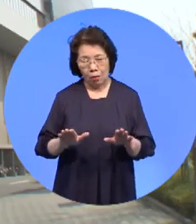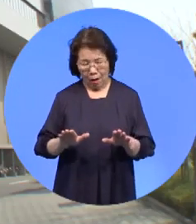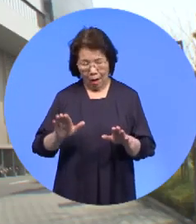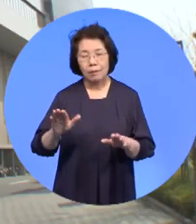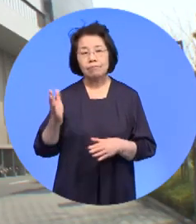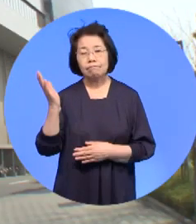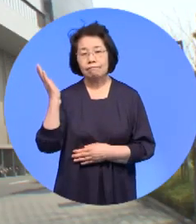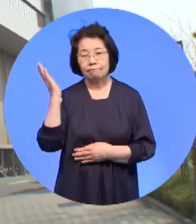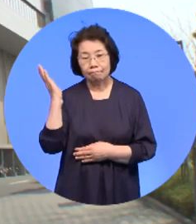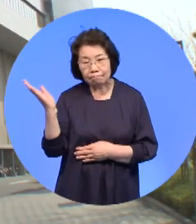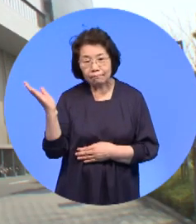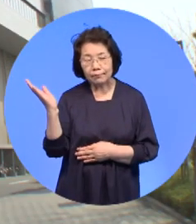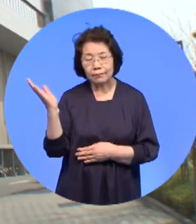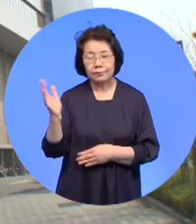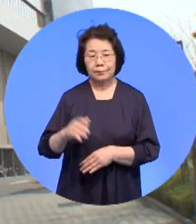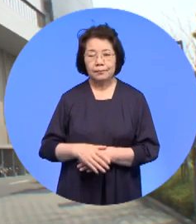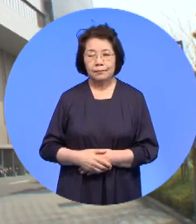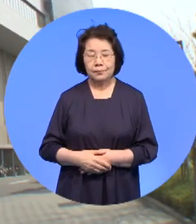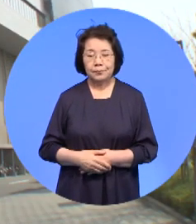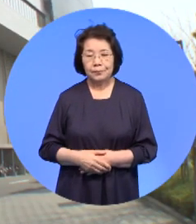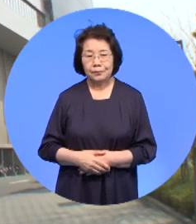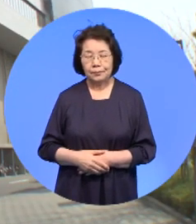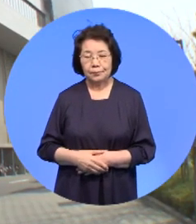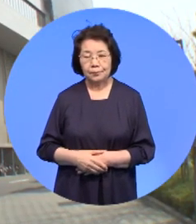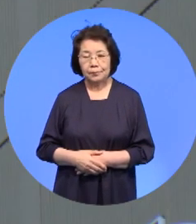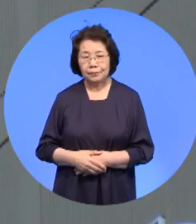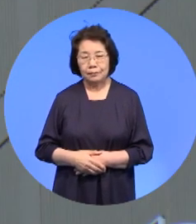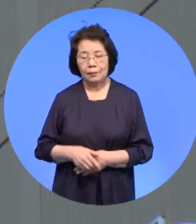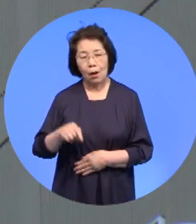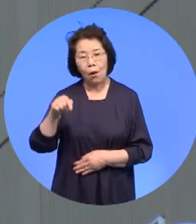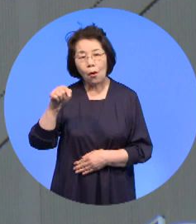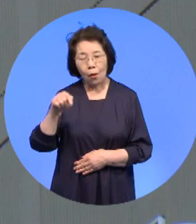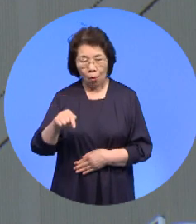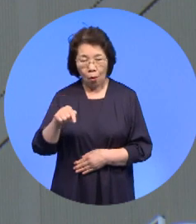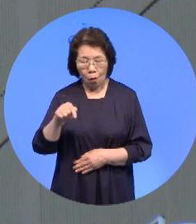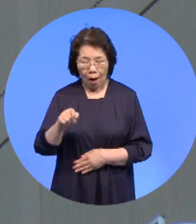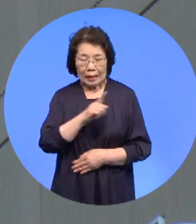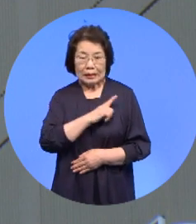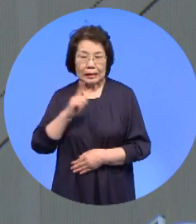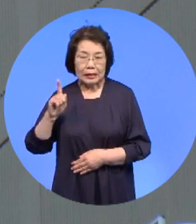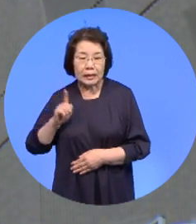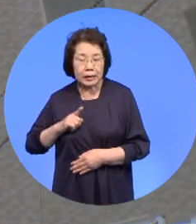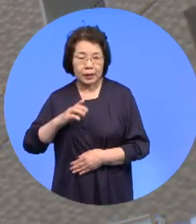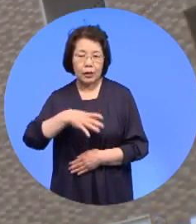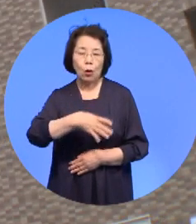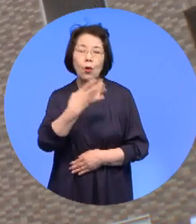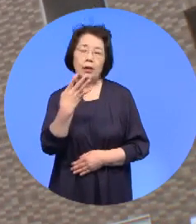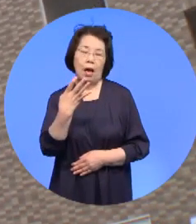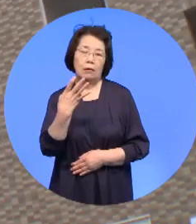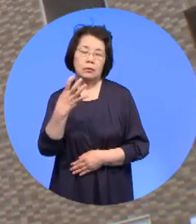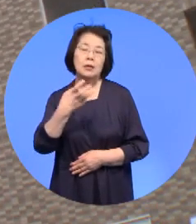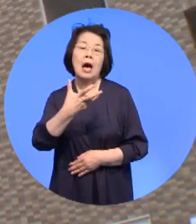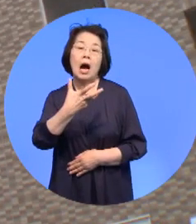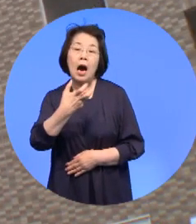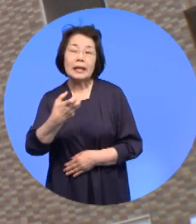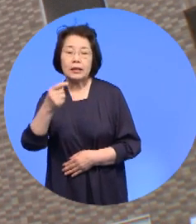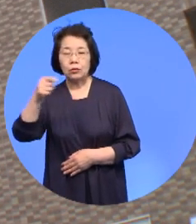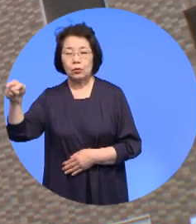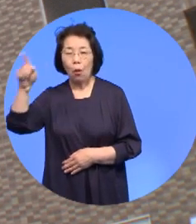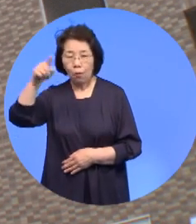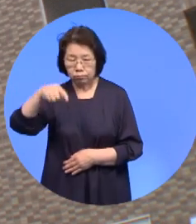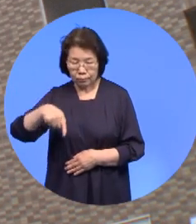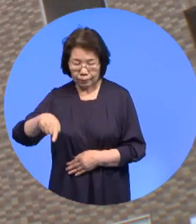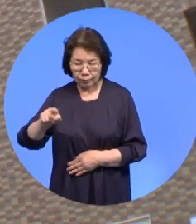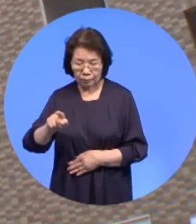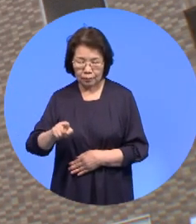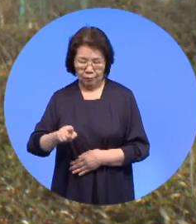資源循環エネルギーセンターに行ってまいりましたここでは11歳代ん4180トンの年長ゴミが処理される